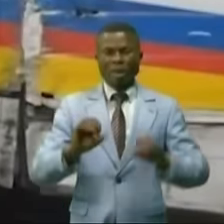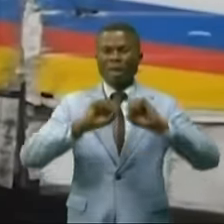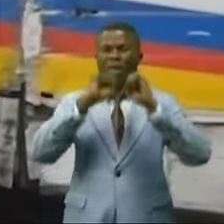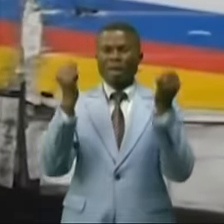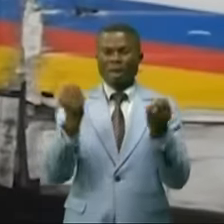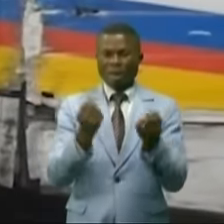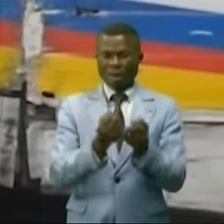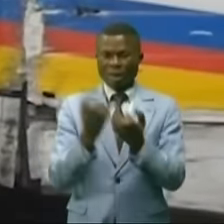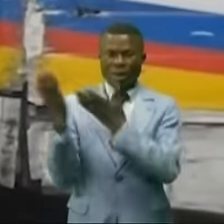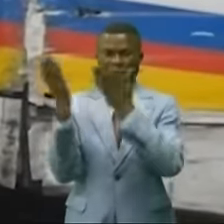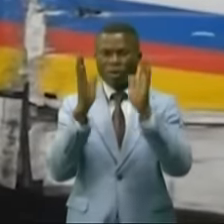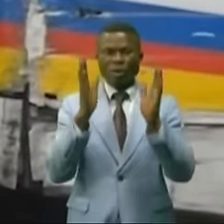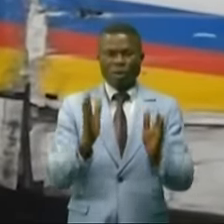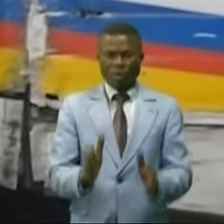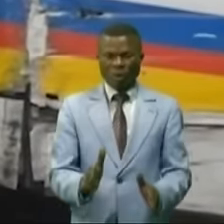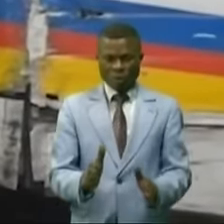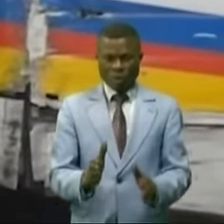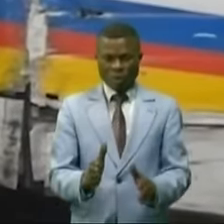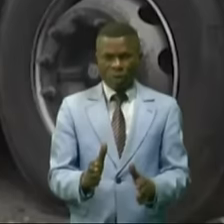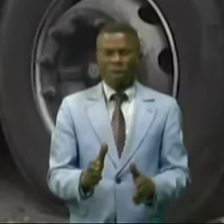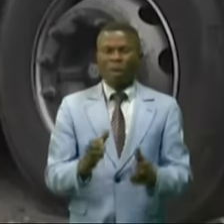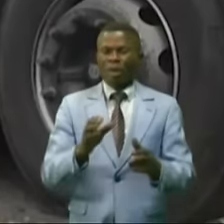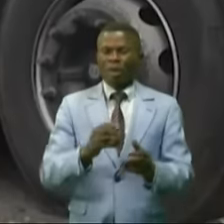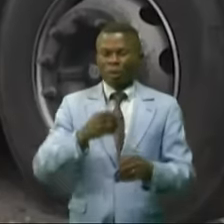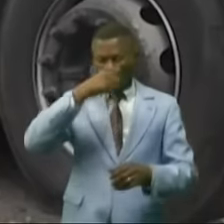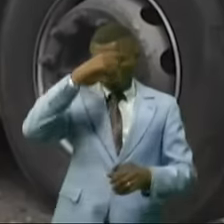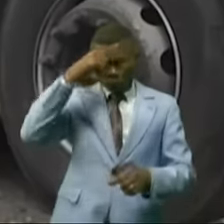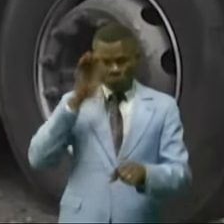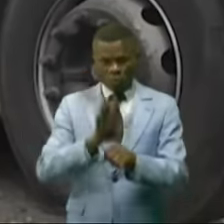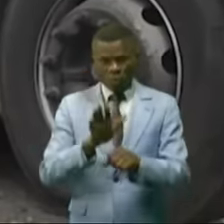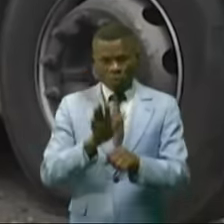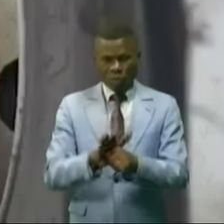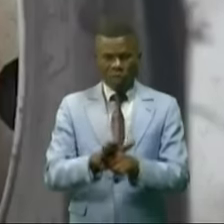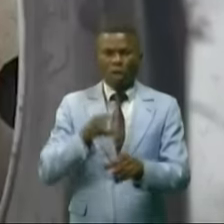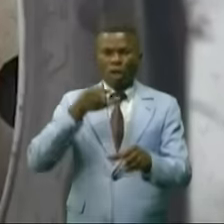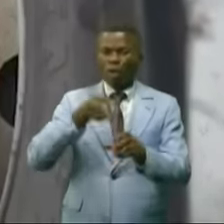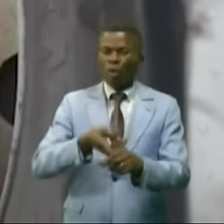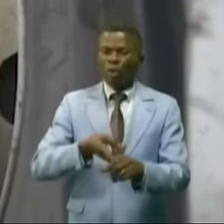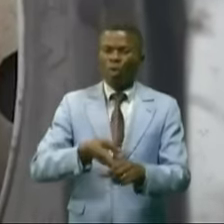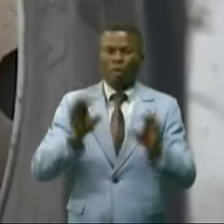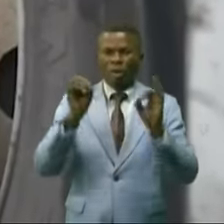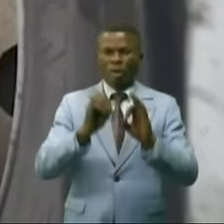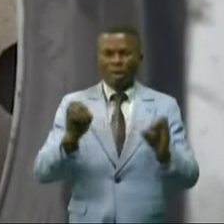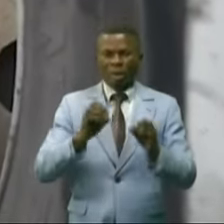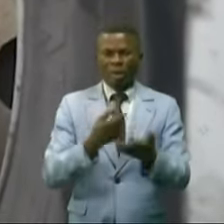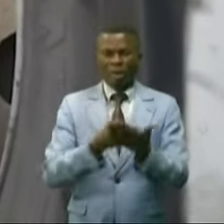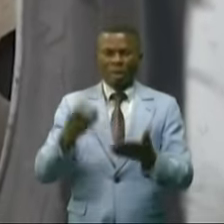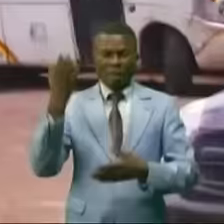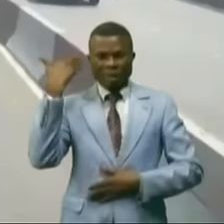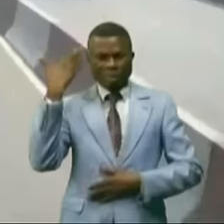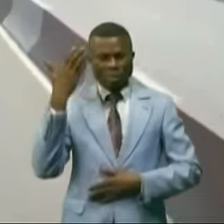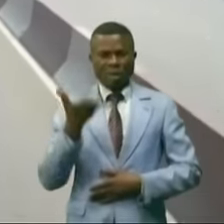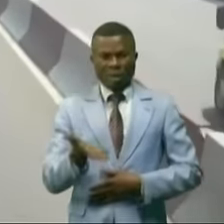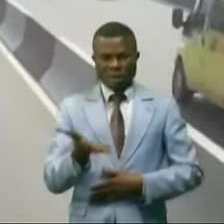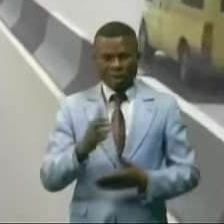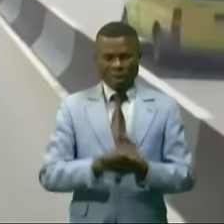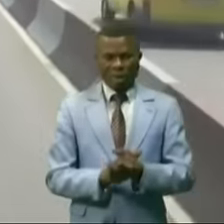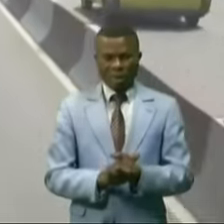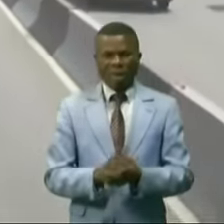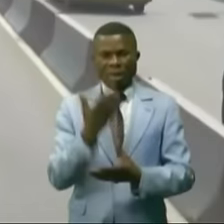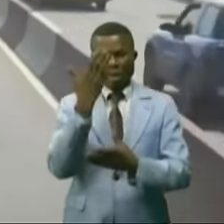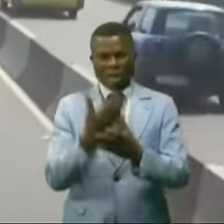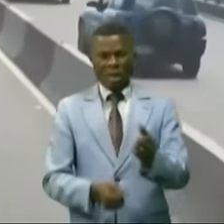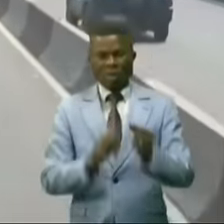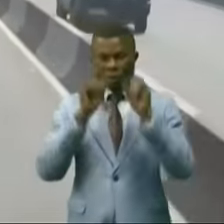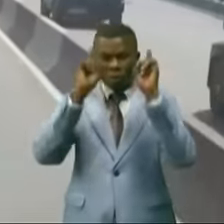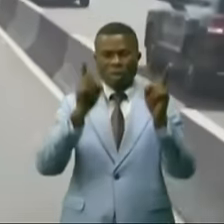entreprise publique de transport en commun est frappée par une pénurie criante de carburant. il y a de cela plusieurs semaines déjà. L'absence des bus